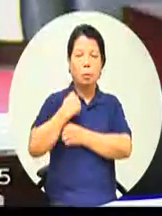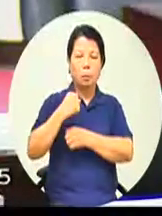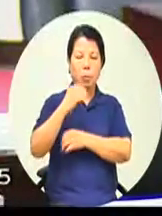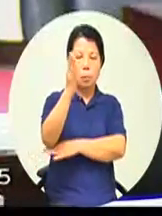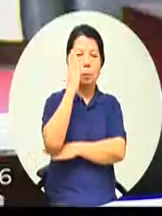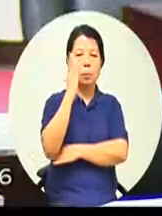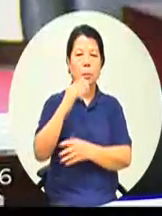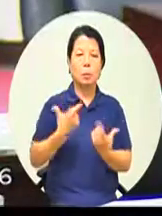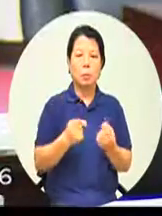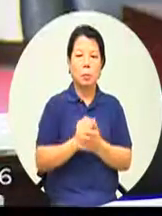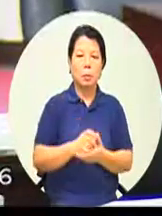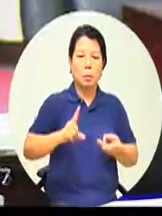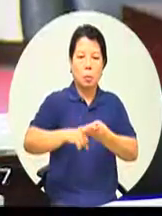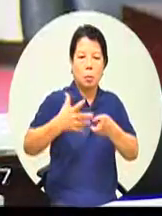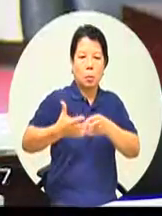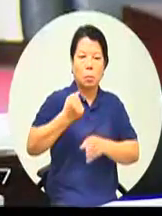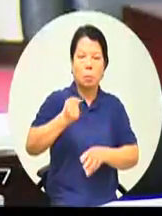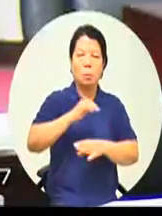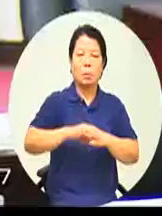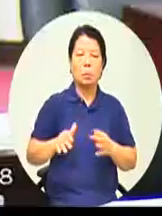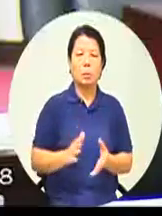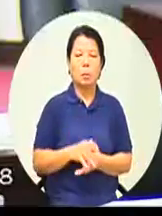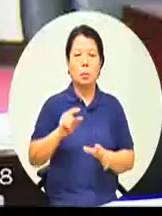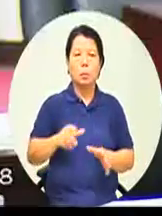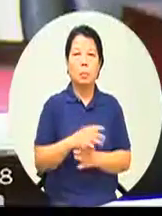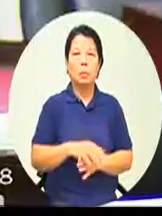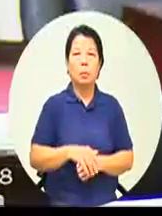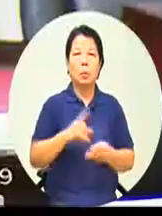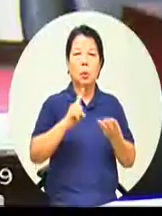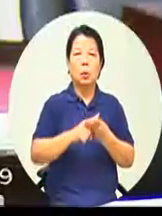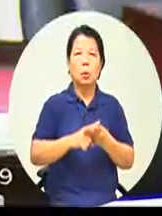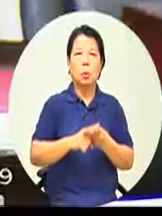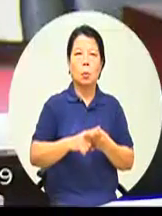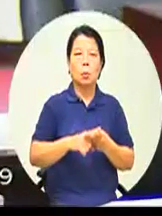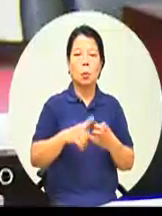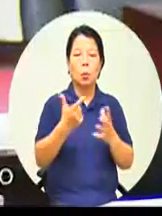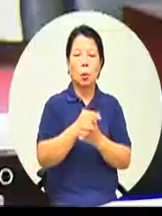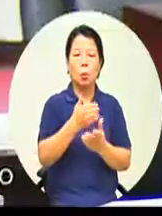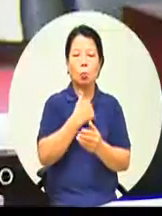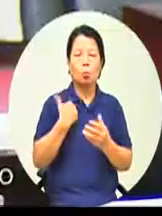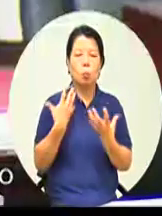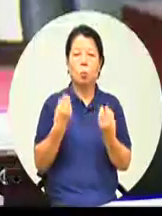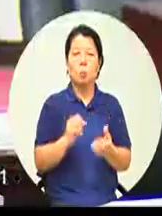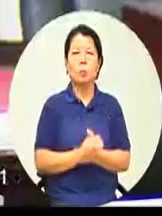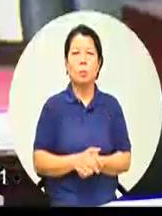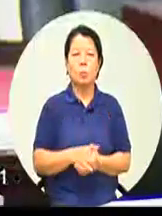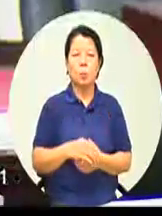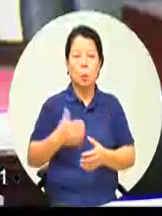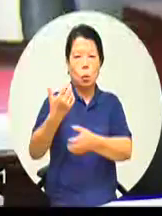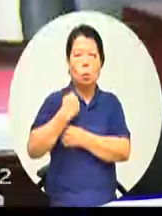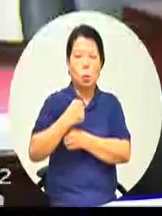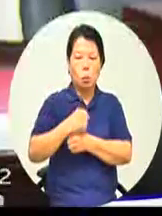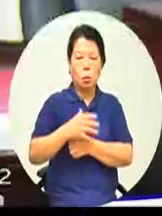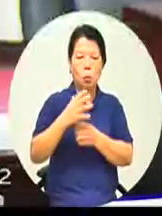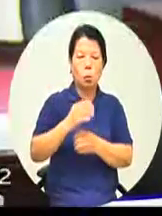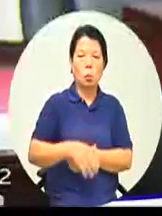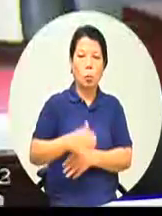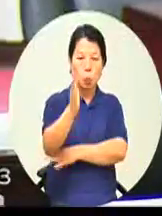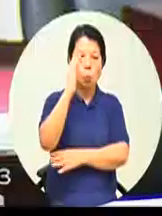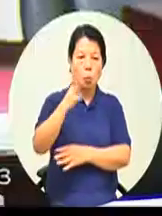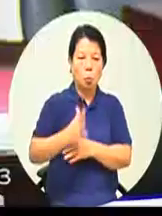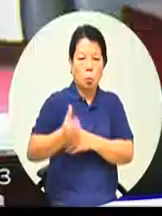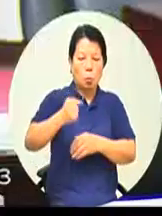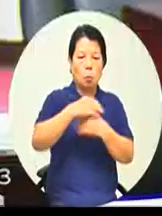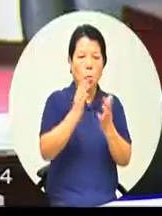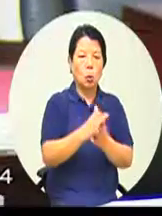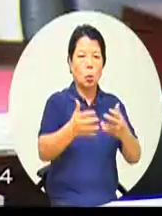还是会主政为主啦，因为这个王储显然是没有什么太大的能力，但军政府跟中国的关系非常密切，